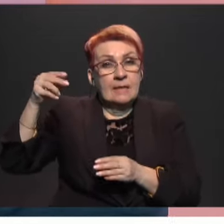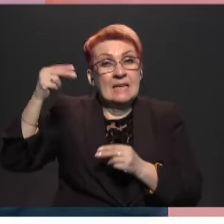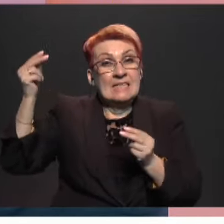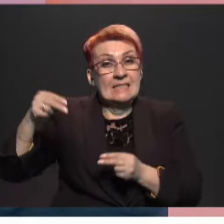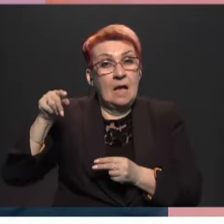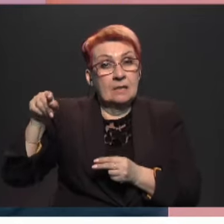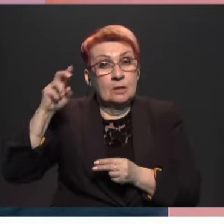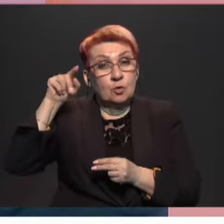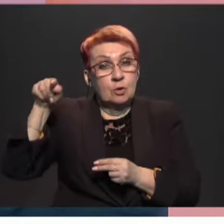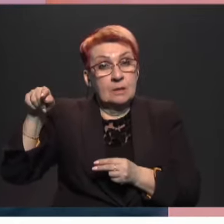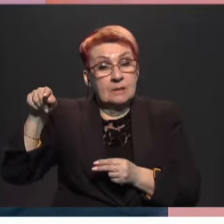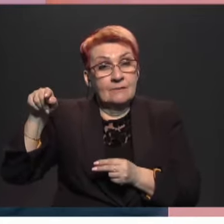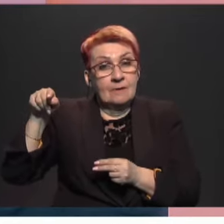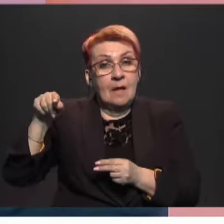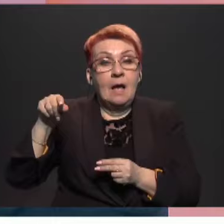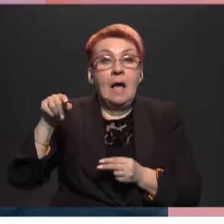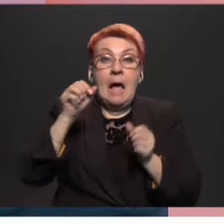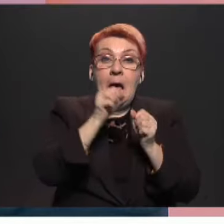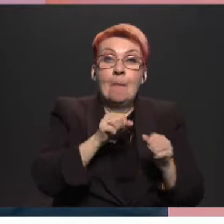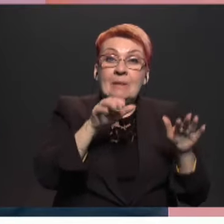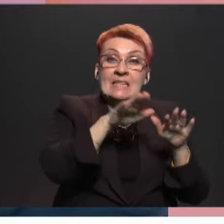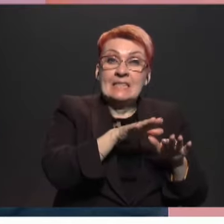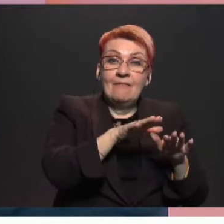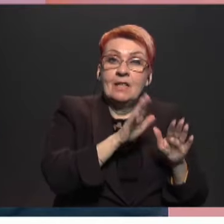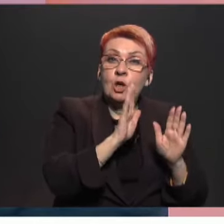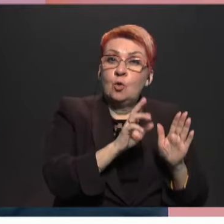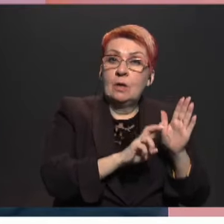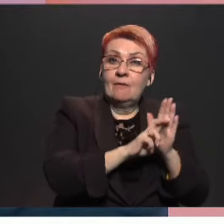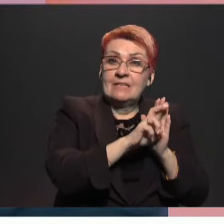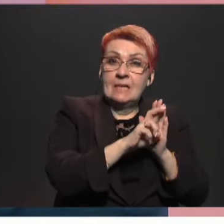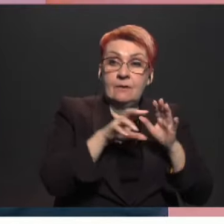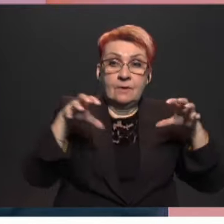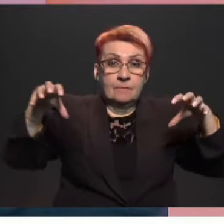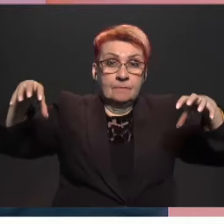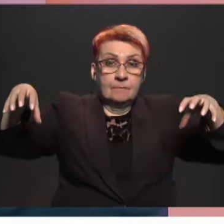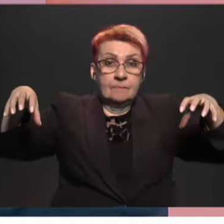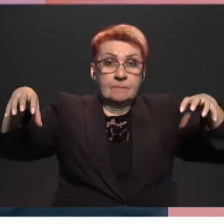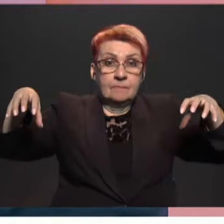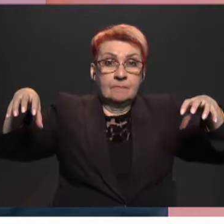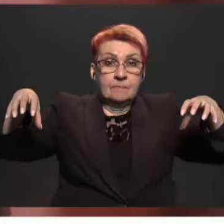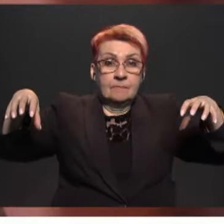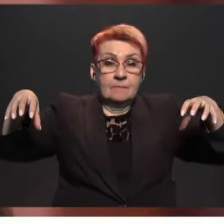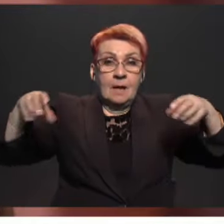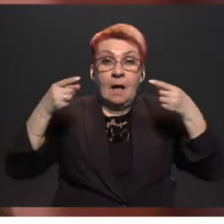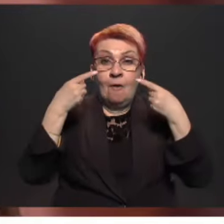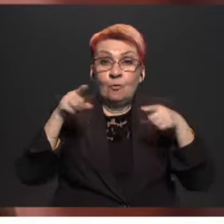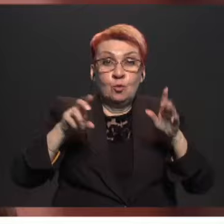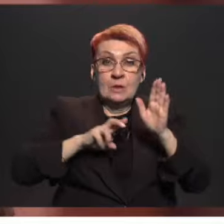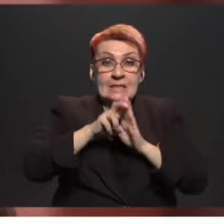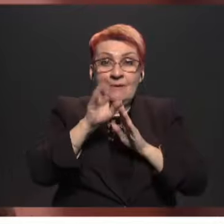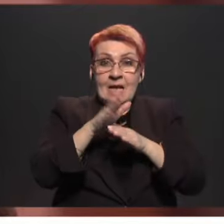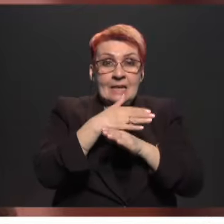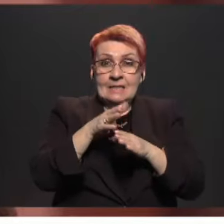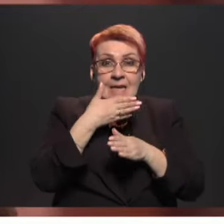а благословение – это только в церкви. Еще раз повторю, в других церквях такого разделения нету. И